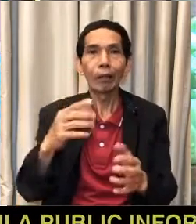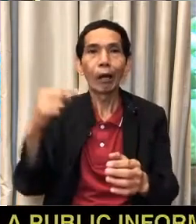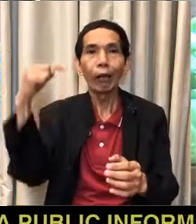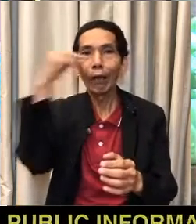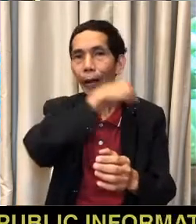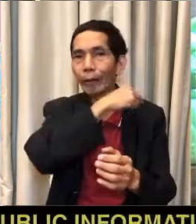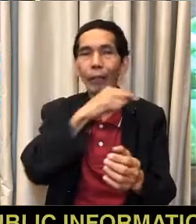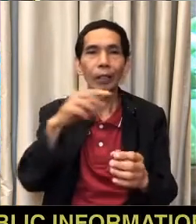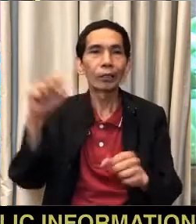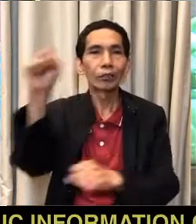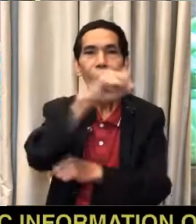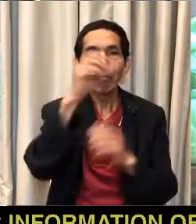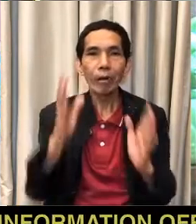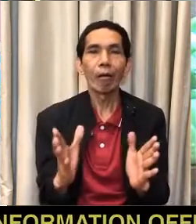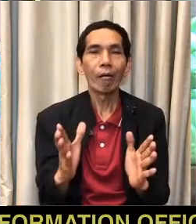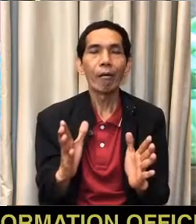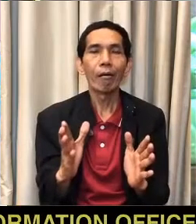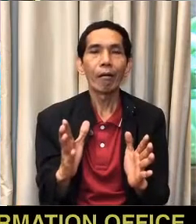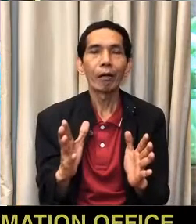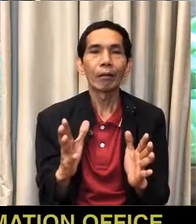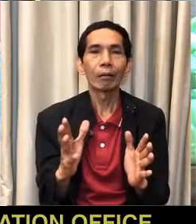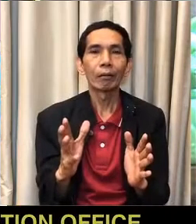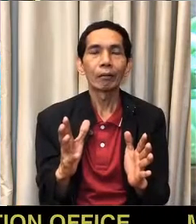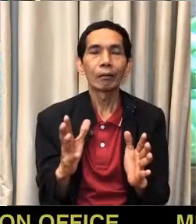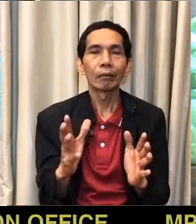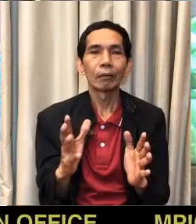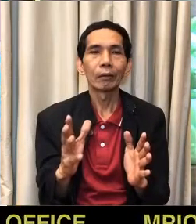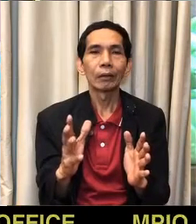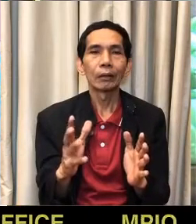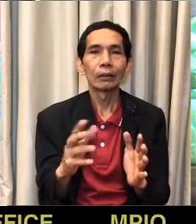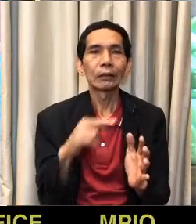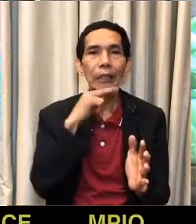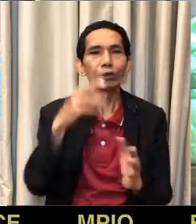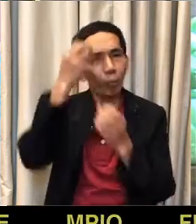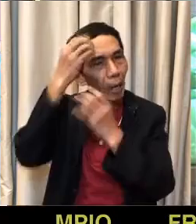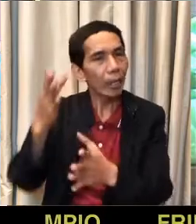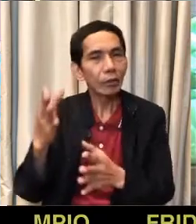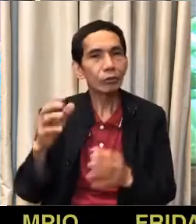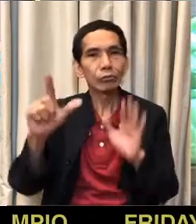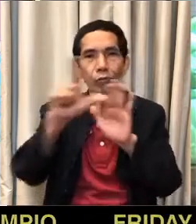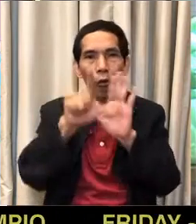madaya, di ba? Hindi masunurin.